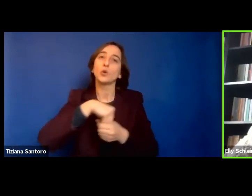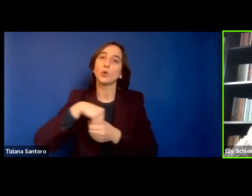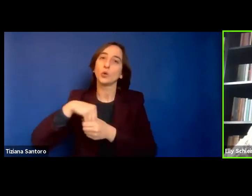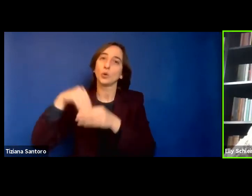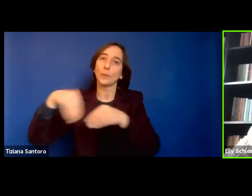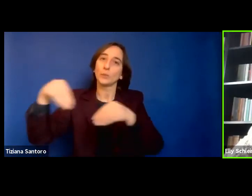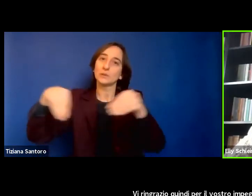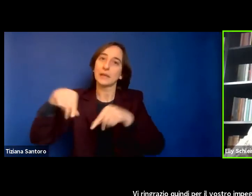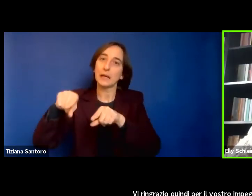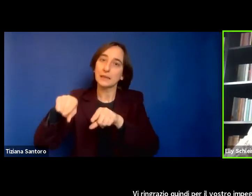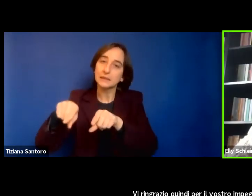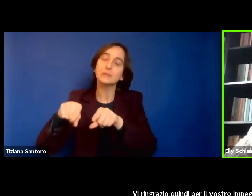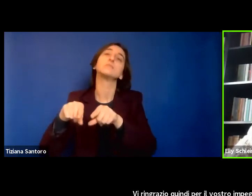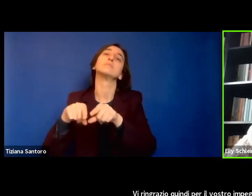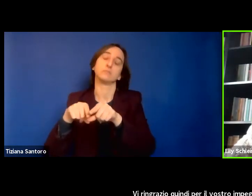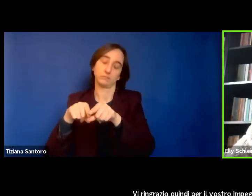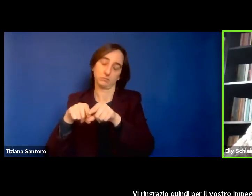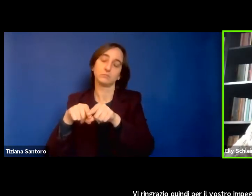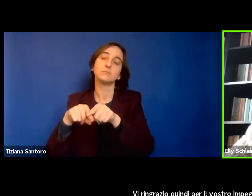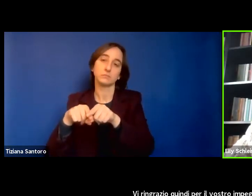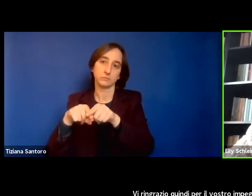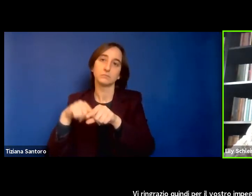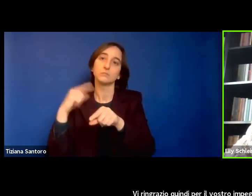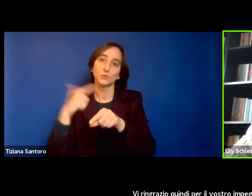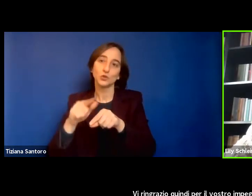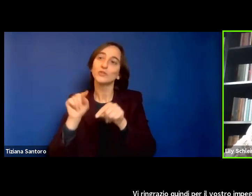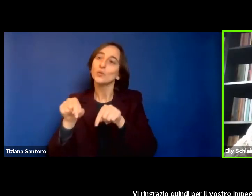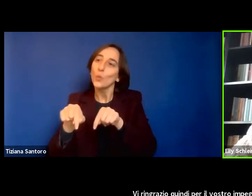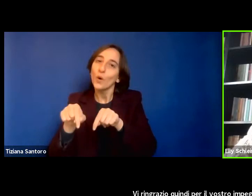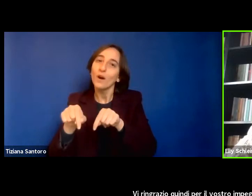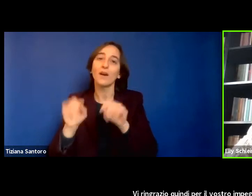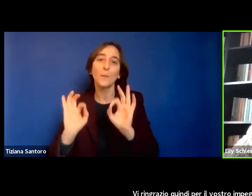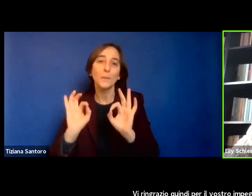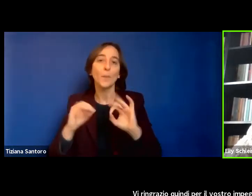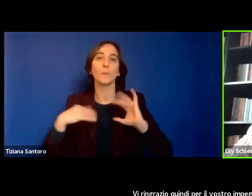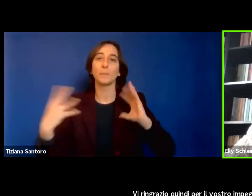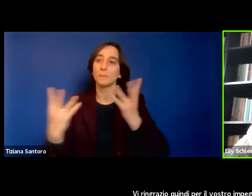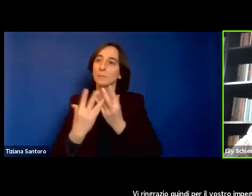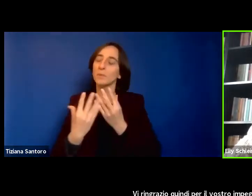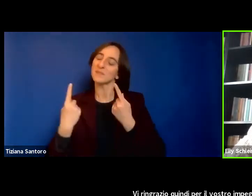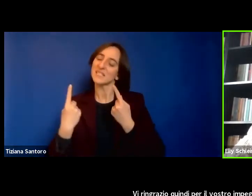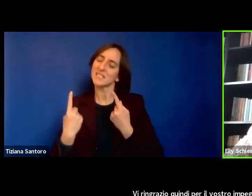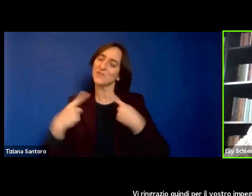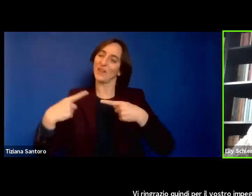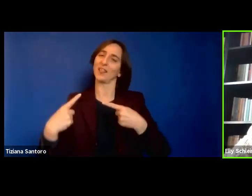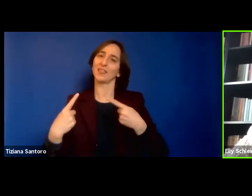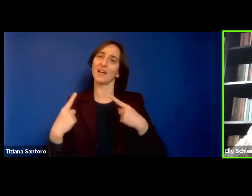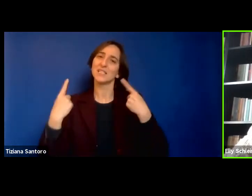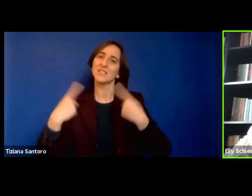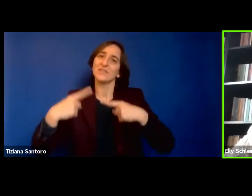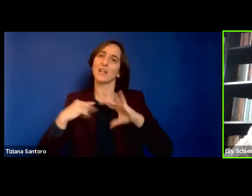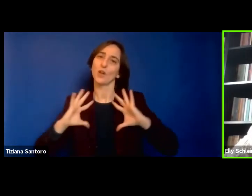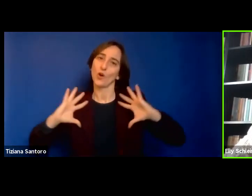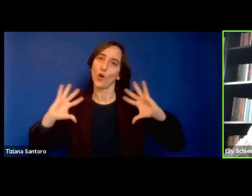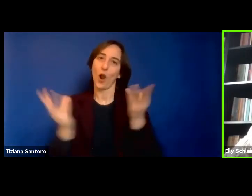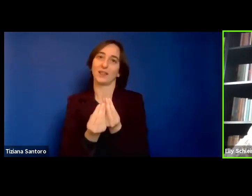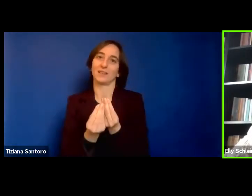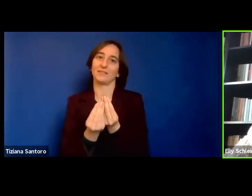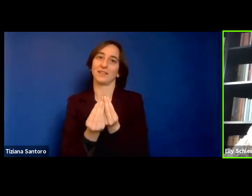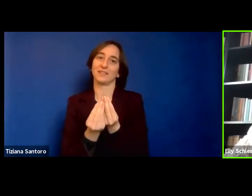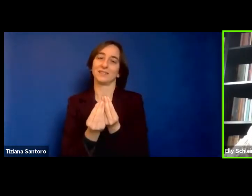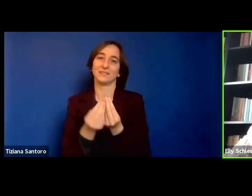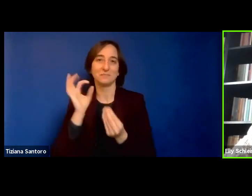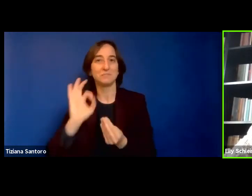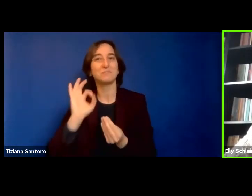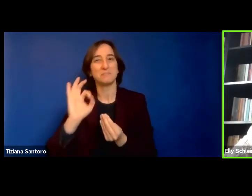perché è una sfida collettiva, è una sfida vera di comunità, quindi la loro presenza e il loro impegno su questi